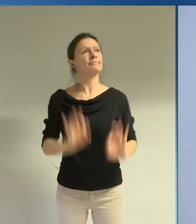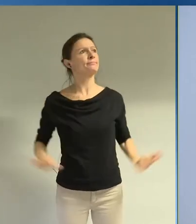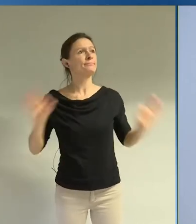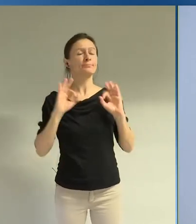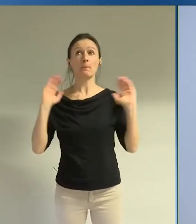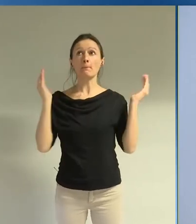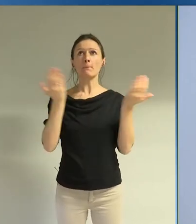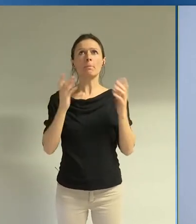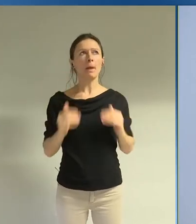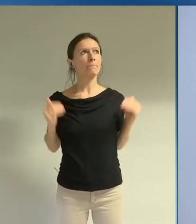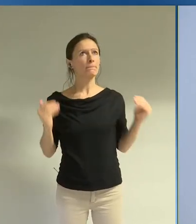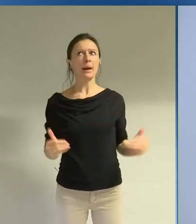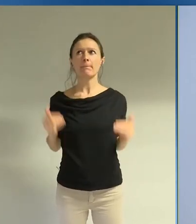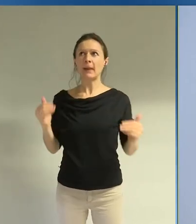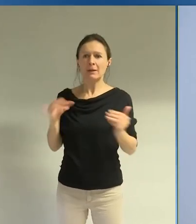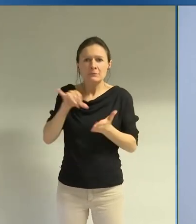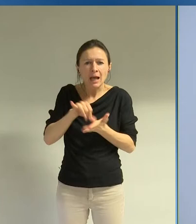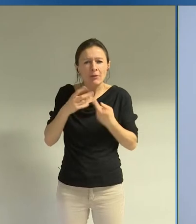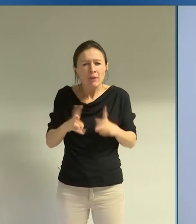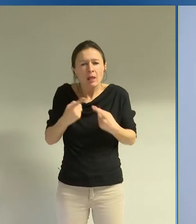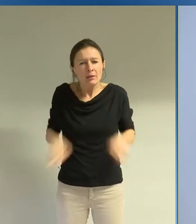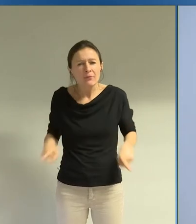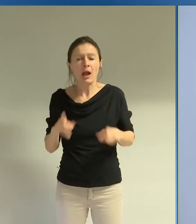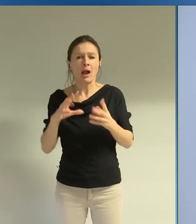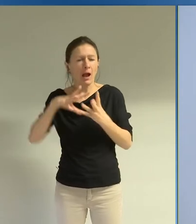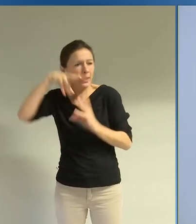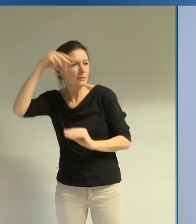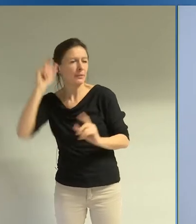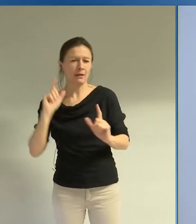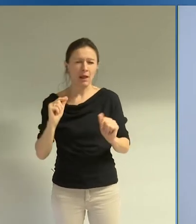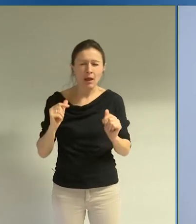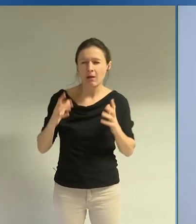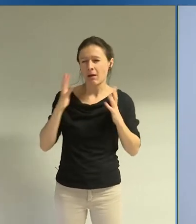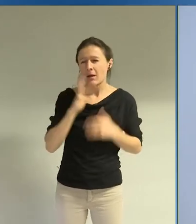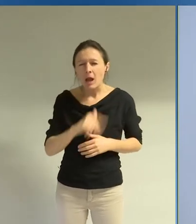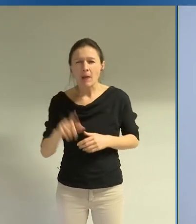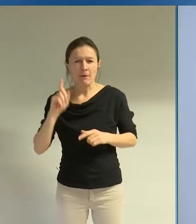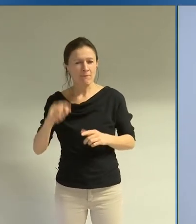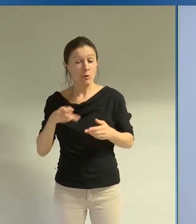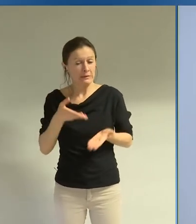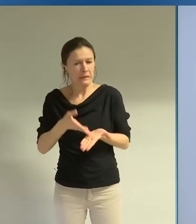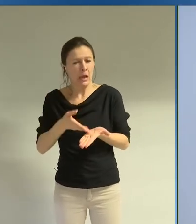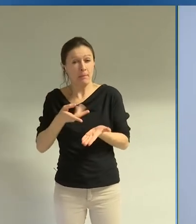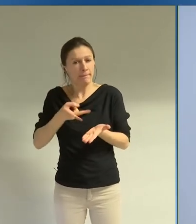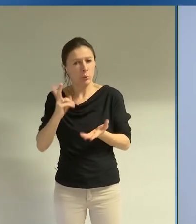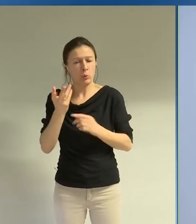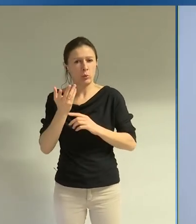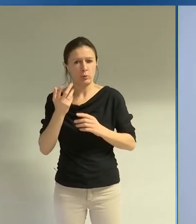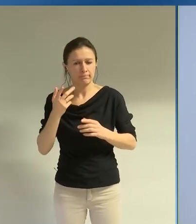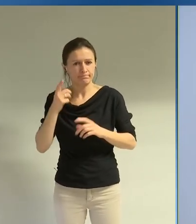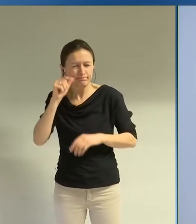réaffirmer et renforcer ses forces et ses atouts du coeur de ville nous faut le faire ensemble